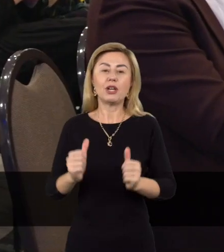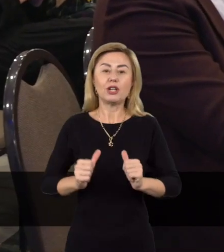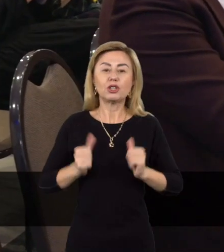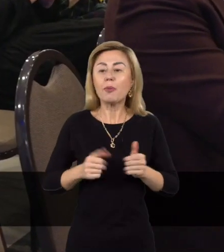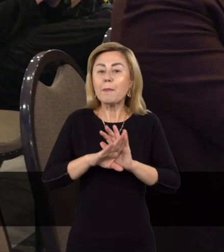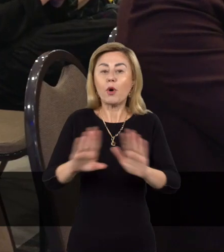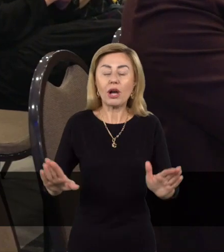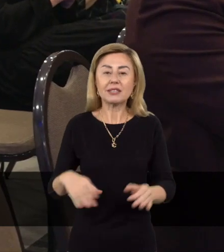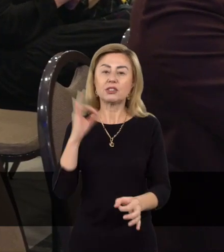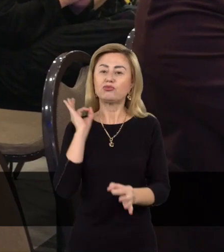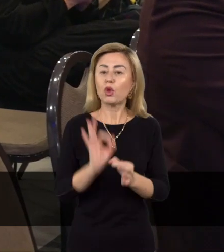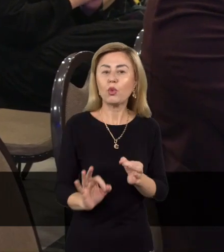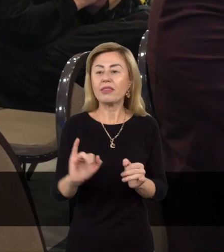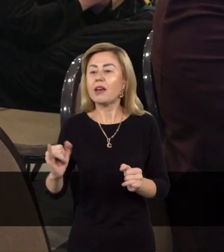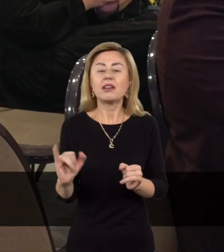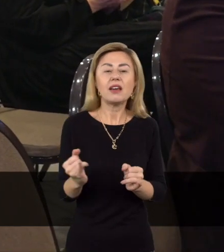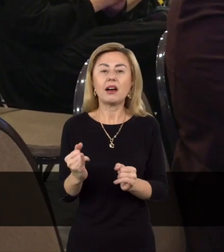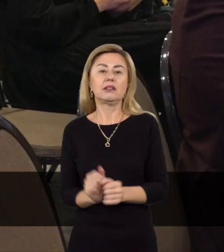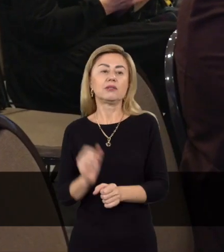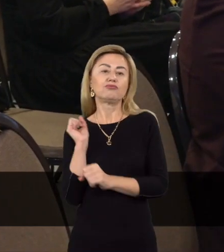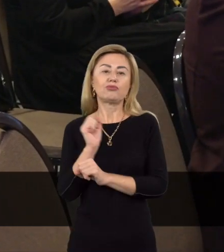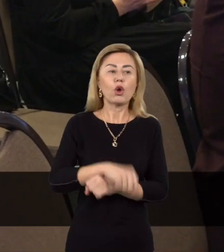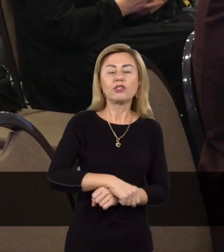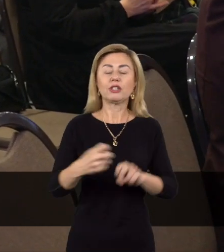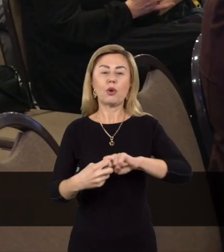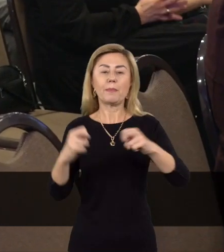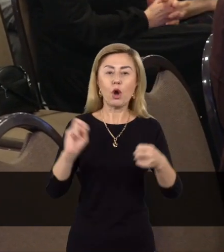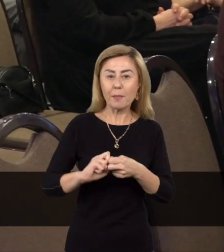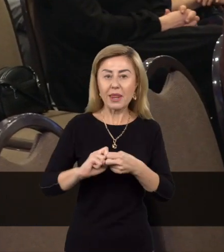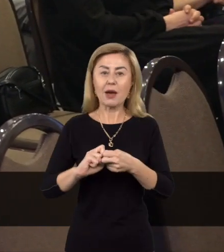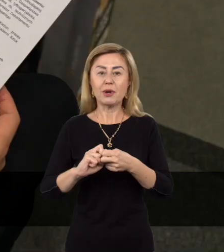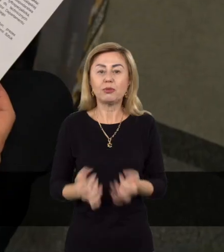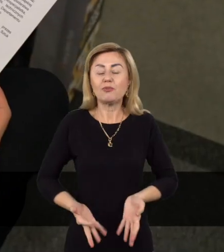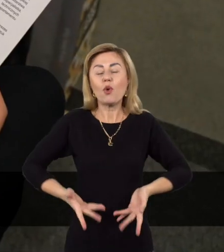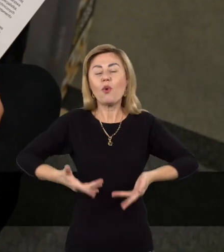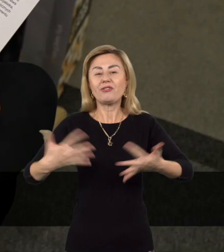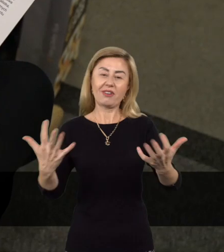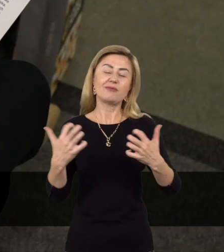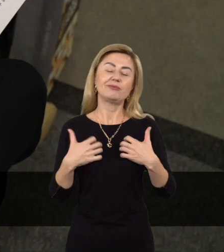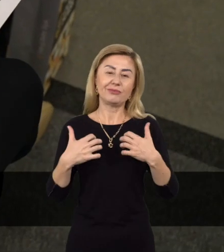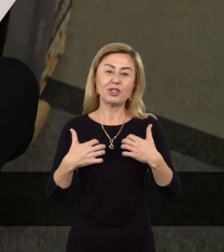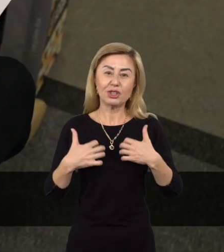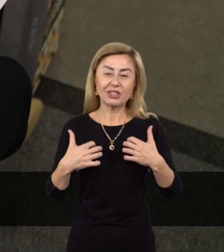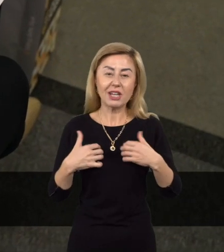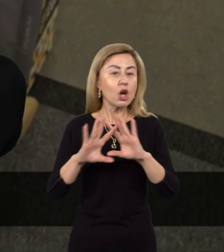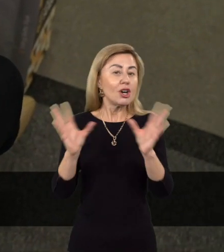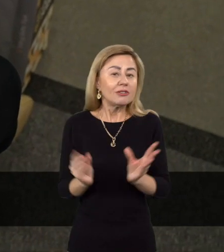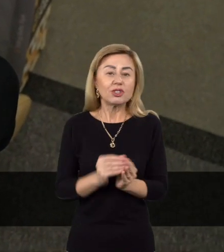ale też pokazywaniu konkretnych rozwiązań, czasami prostych, które naprawdę bardzo wiele wnoszą i ułatwiają